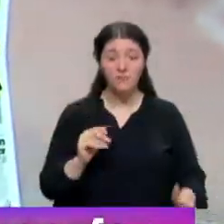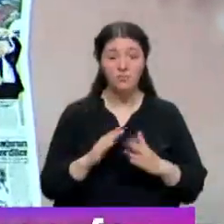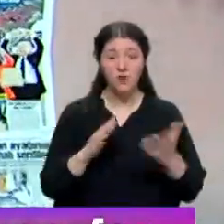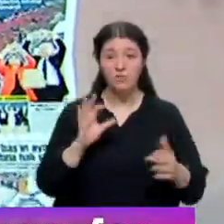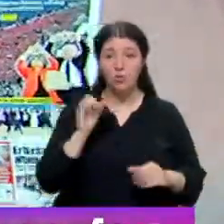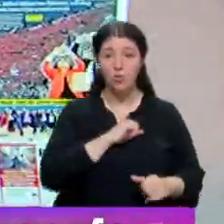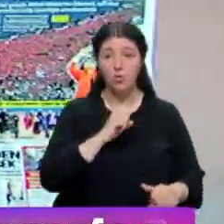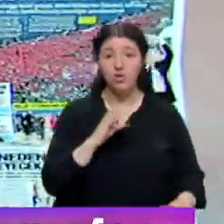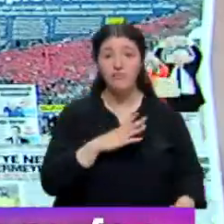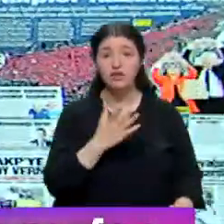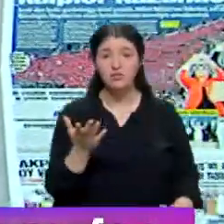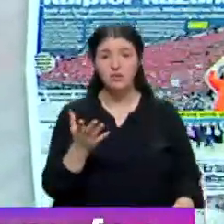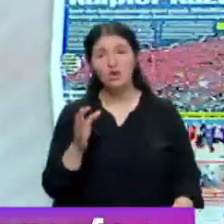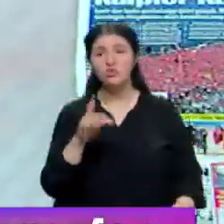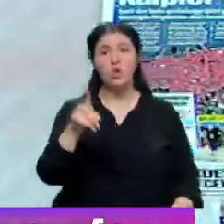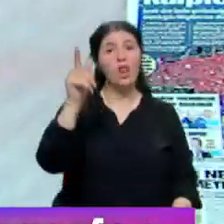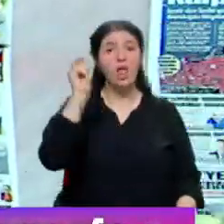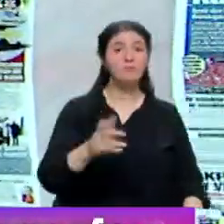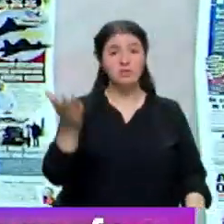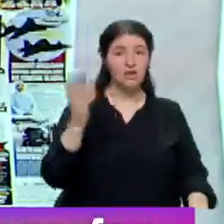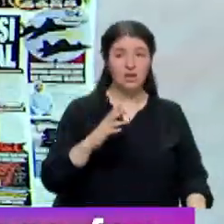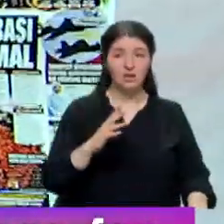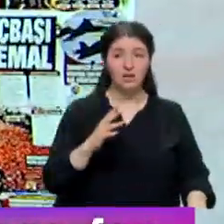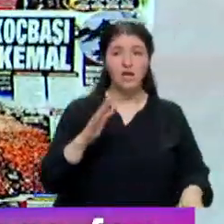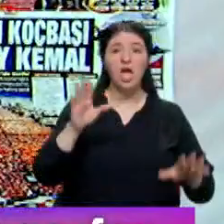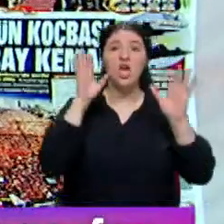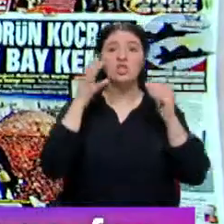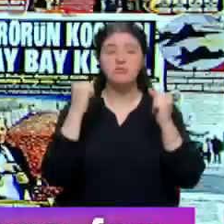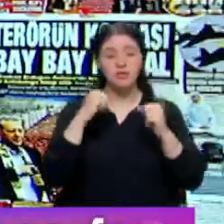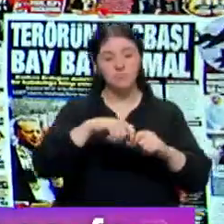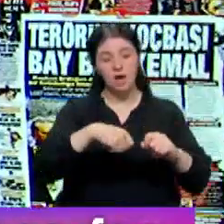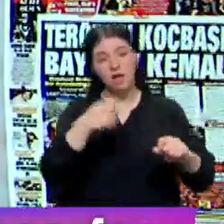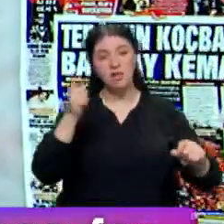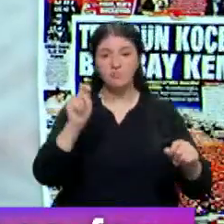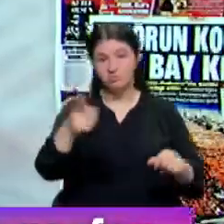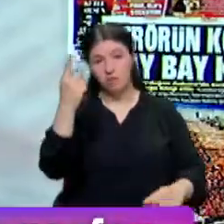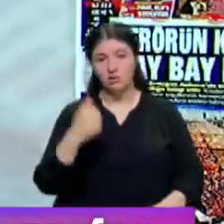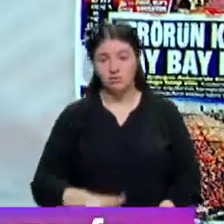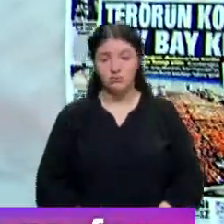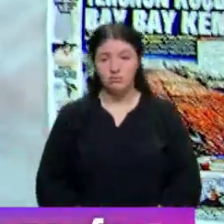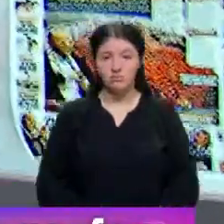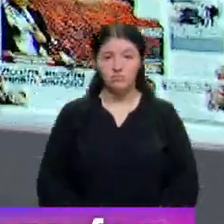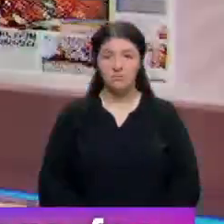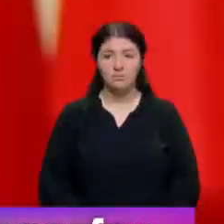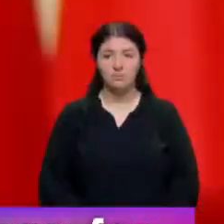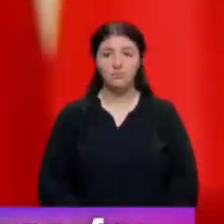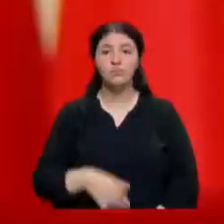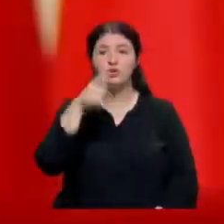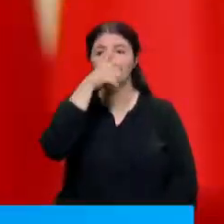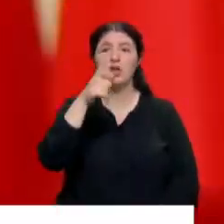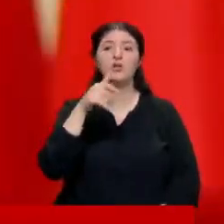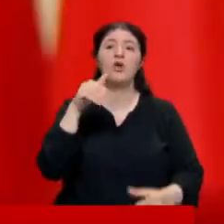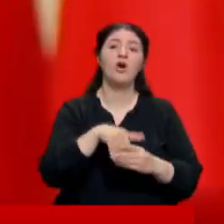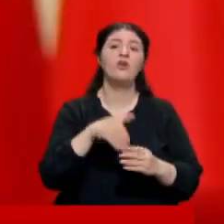muhalefetin böyle endişeleri varsa şöyle yapsınlar eşeği sağlam kazığa bağlasınlar Türkiye'de